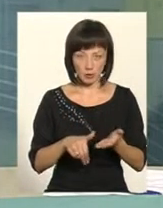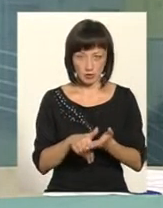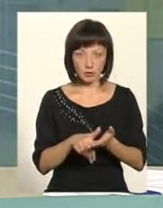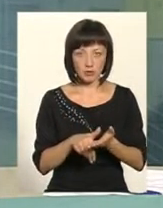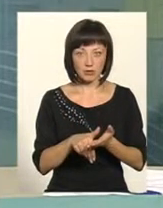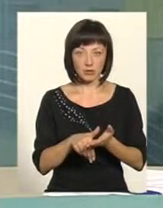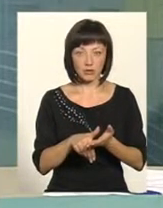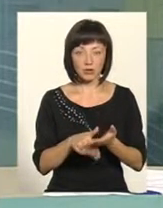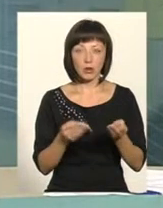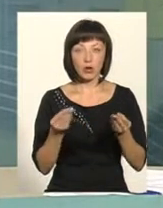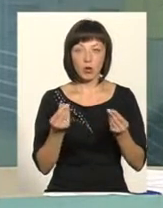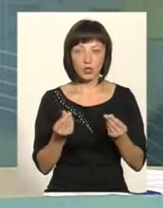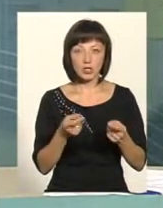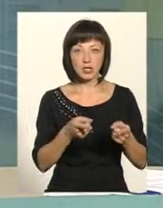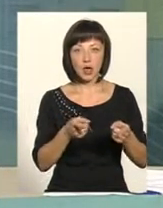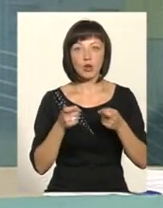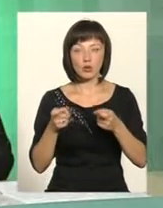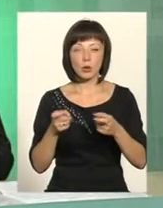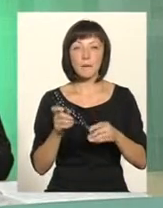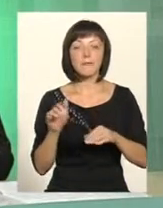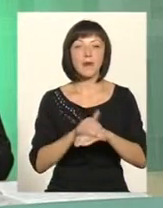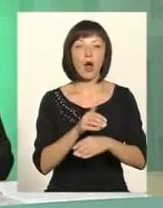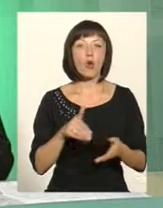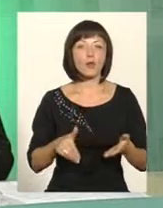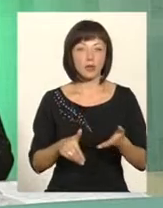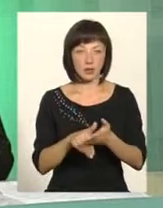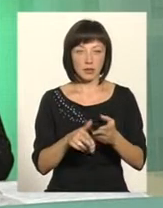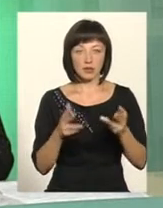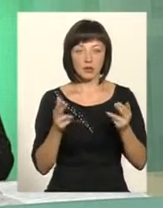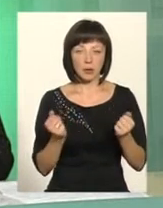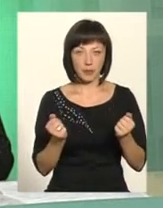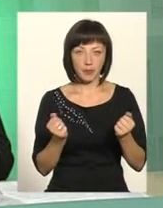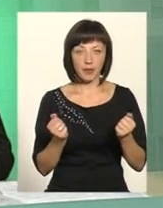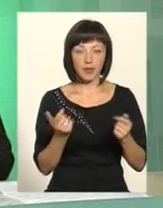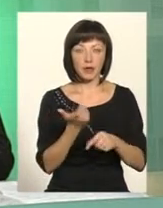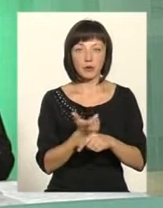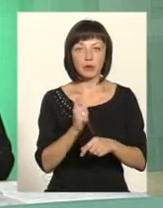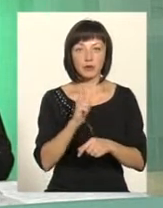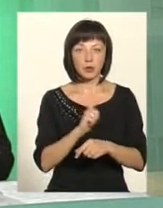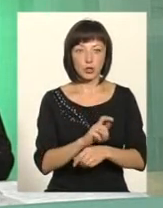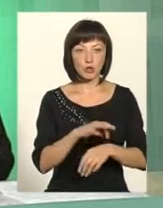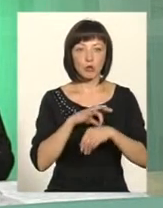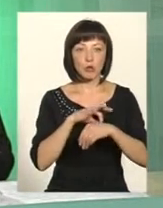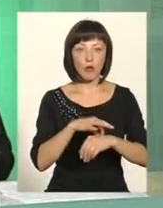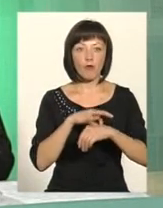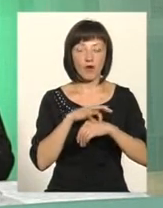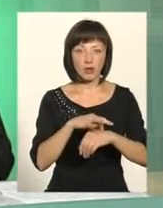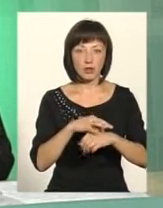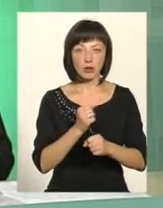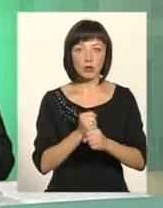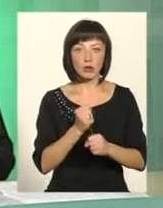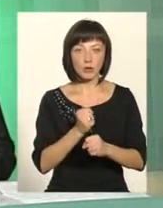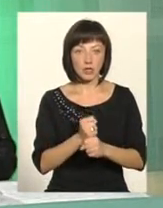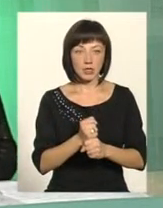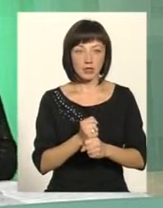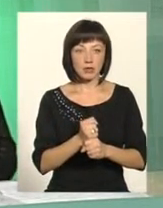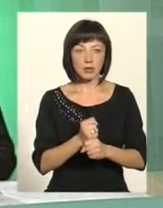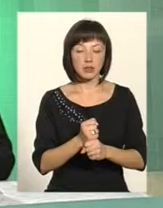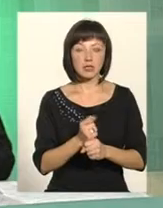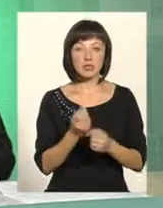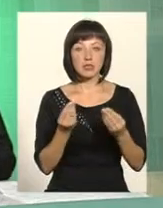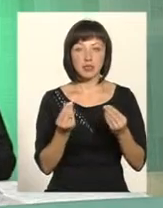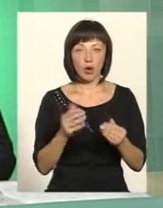переважно, це кошти залучені, кошти благодійників. Переважна більшість проведених робіт проведено за